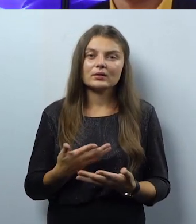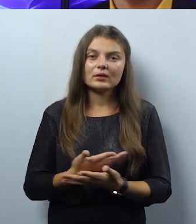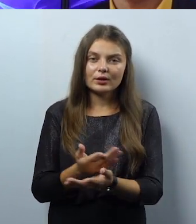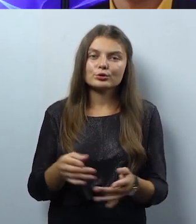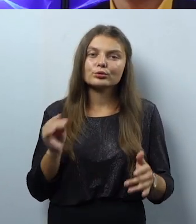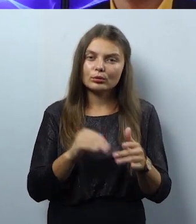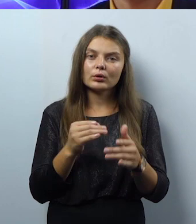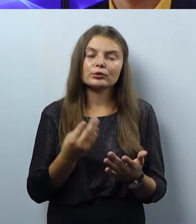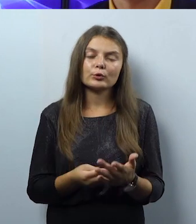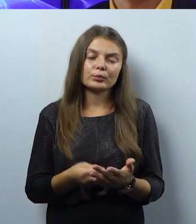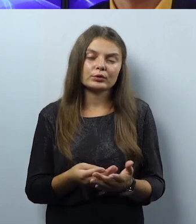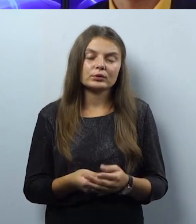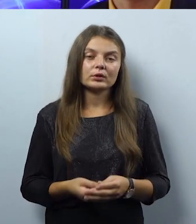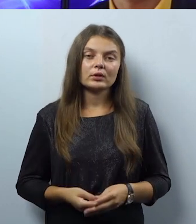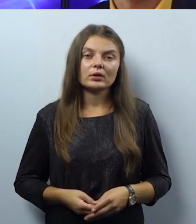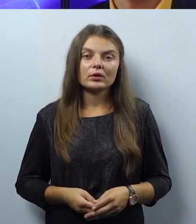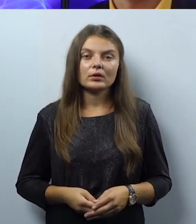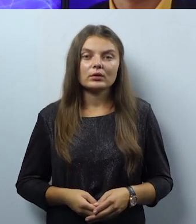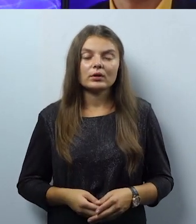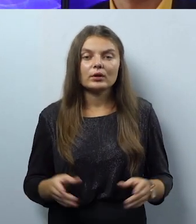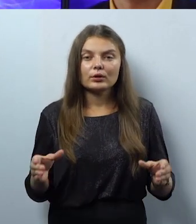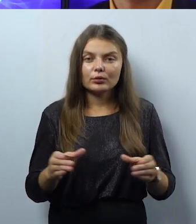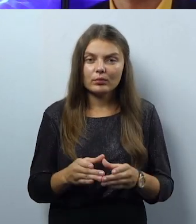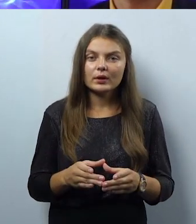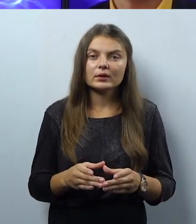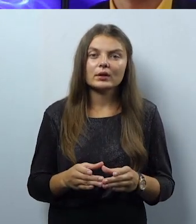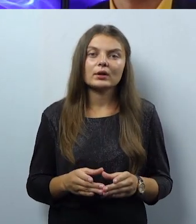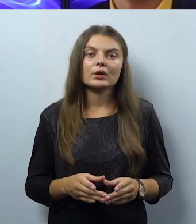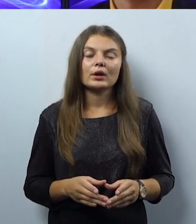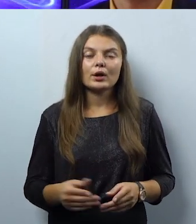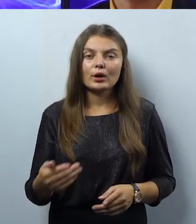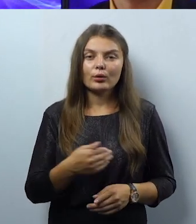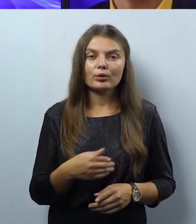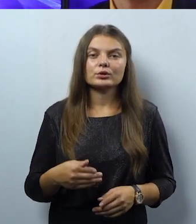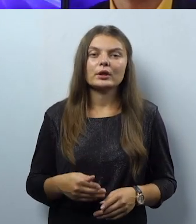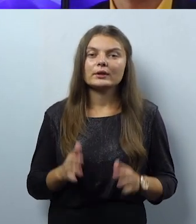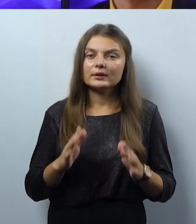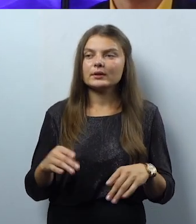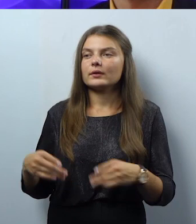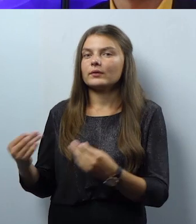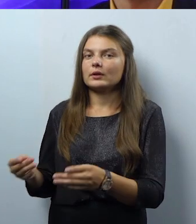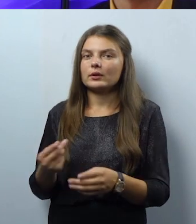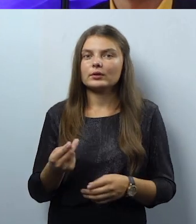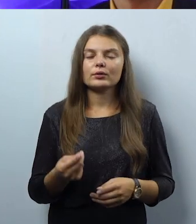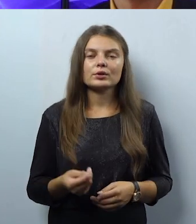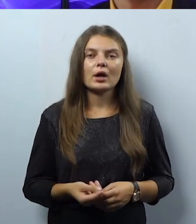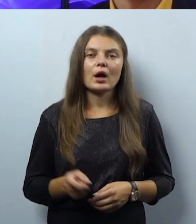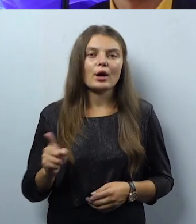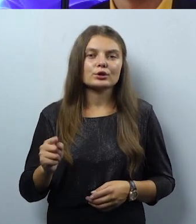І команда йде з наміром не тільки витрачати, розпоряджатися тими доходами, які є